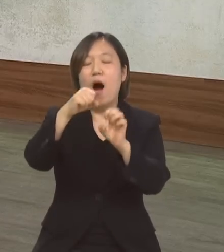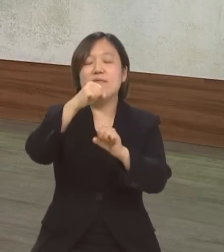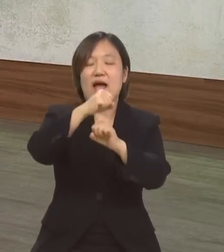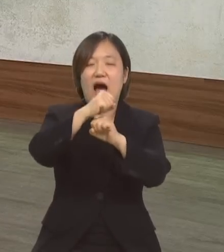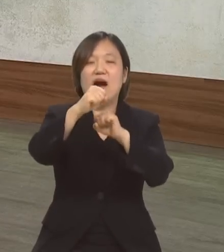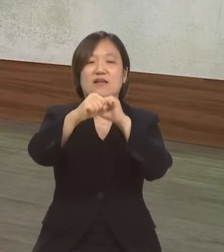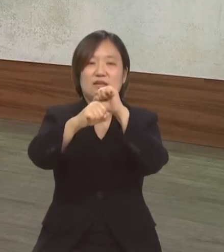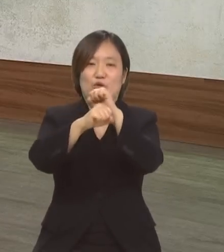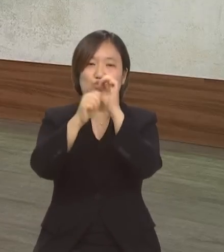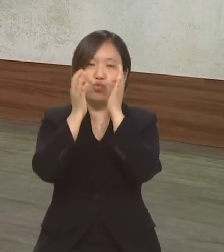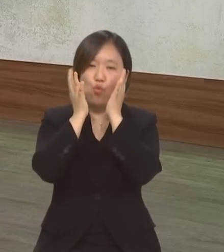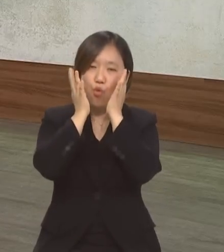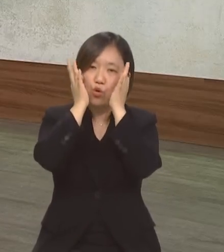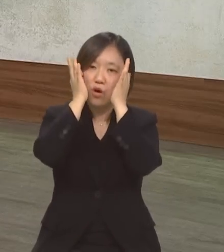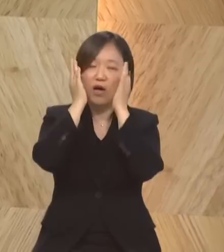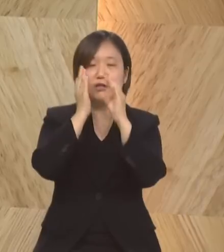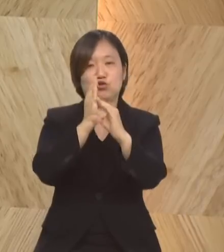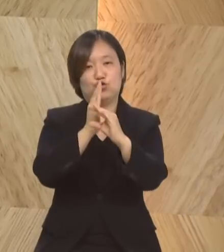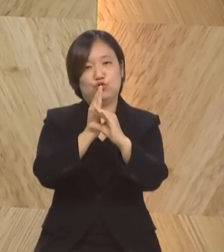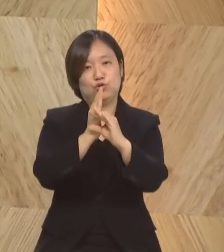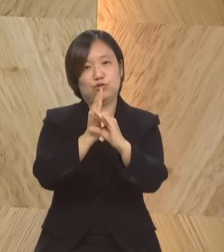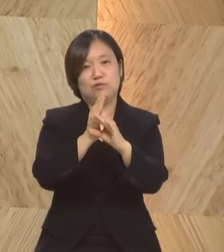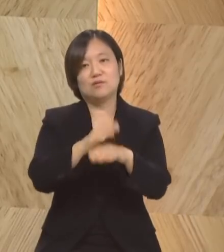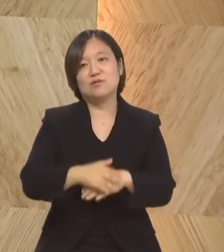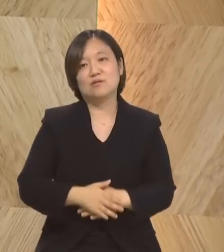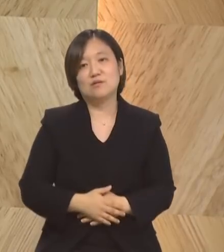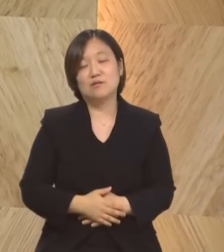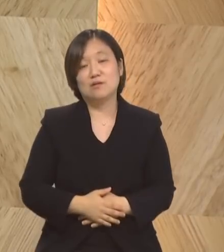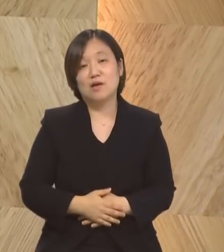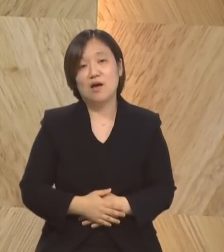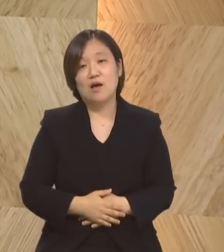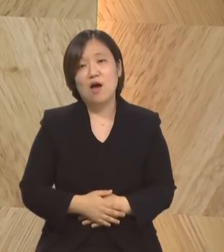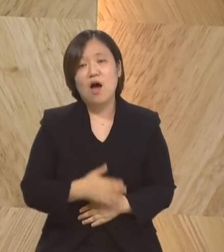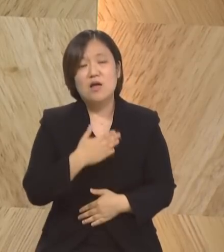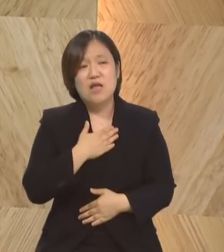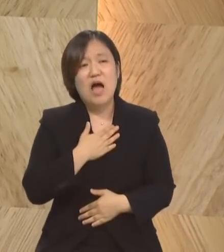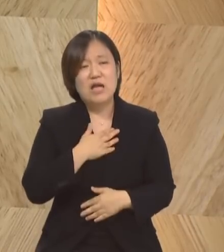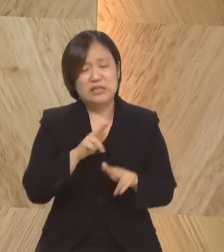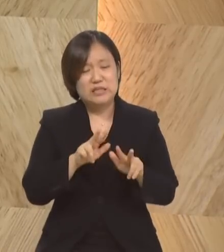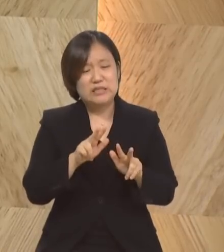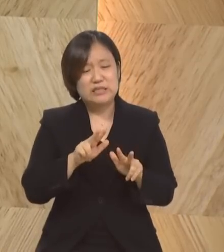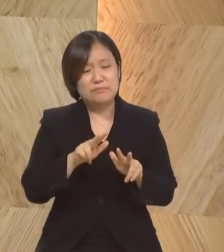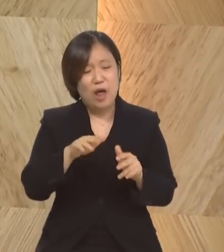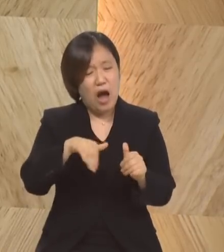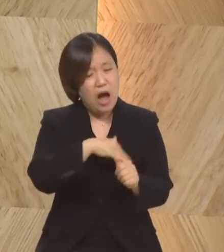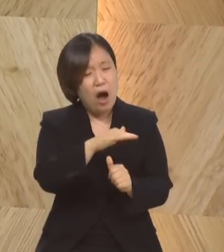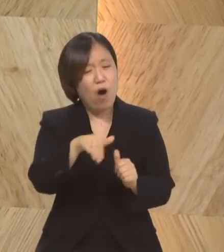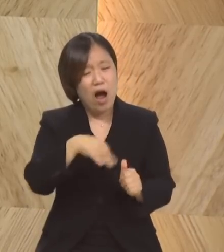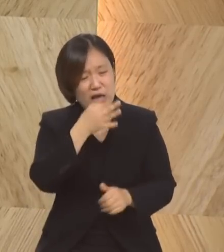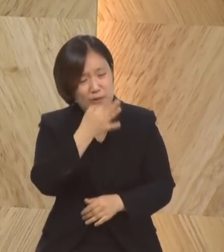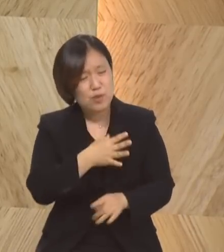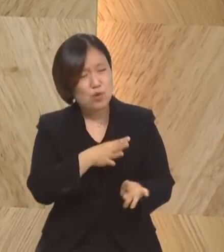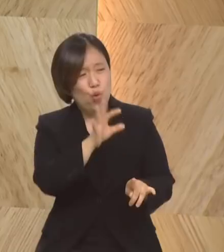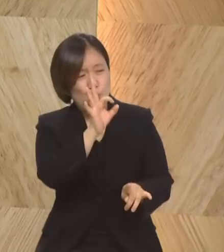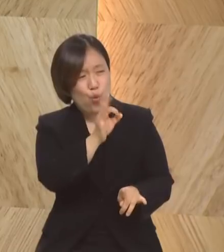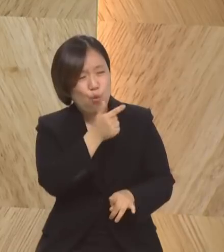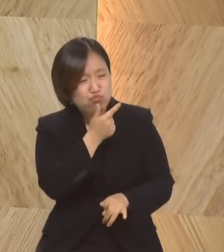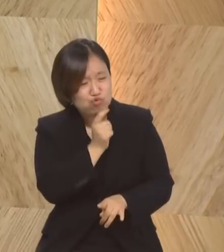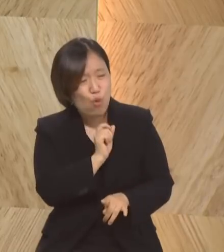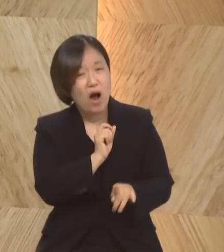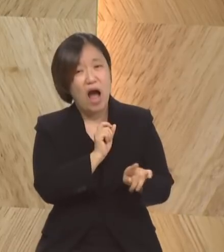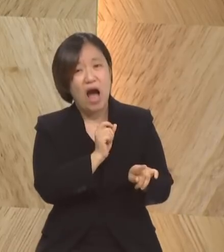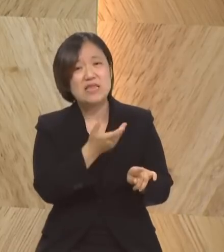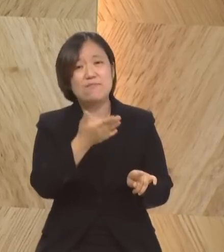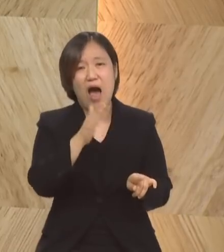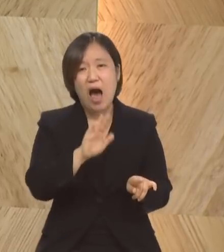계신다고 합니다 근데 그럼 자기가 좀 힘든 상황에서 빚이 있는 상황에서도 그래도